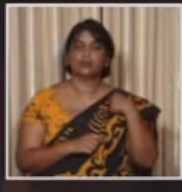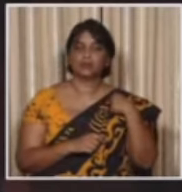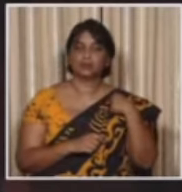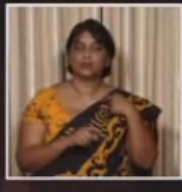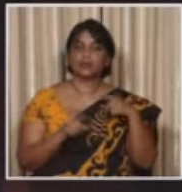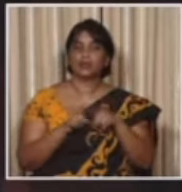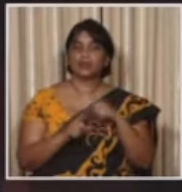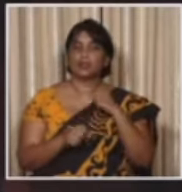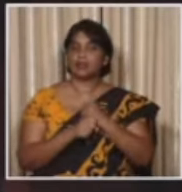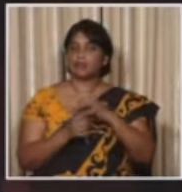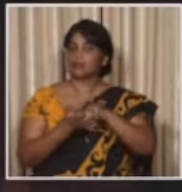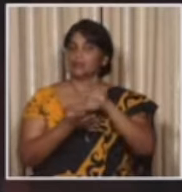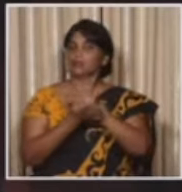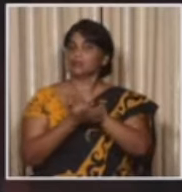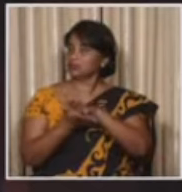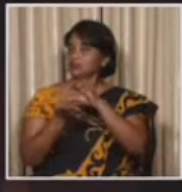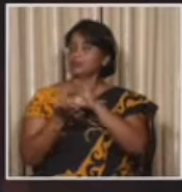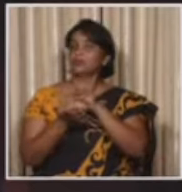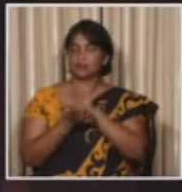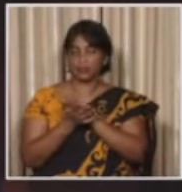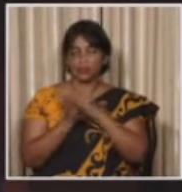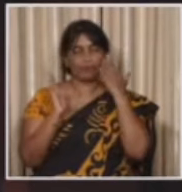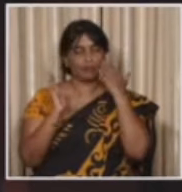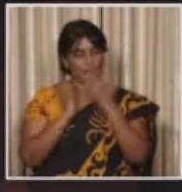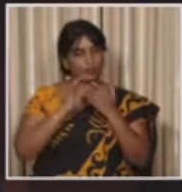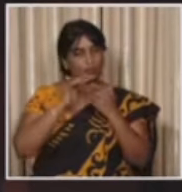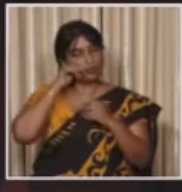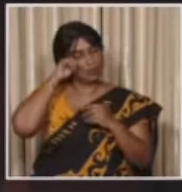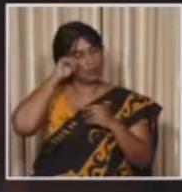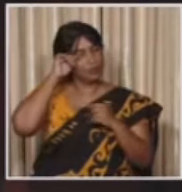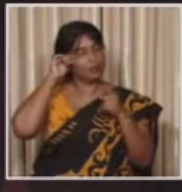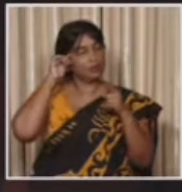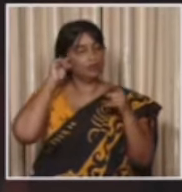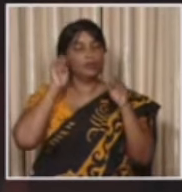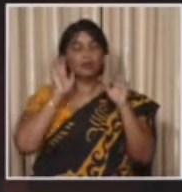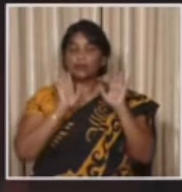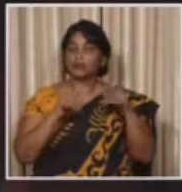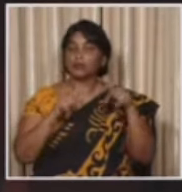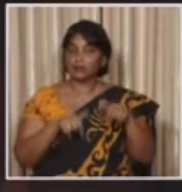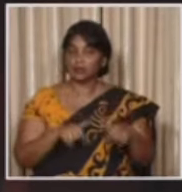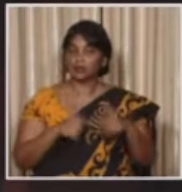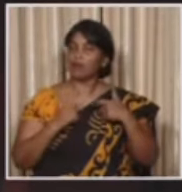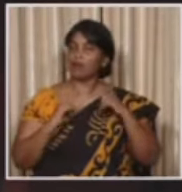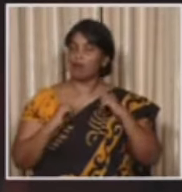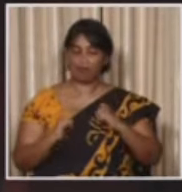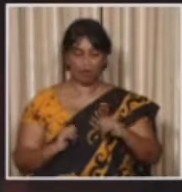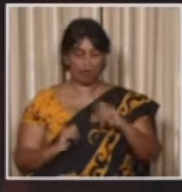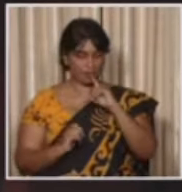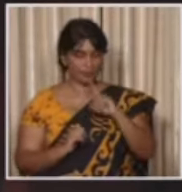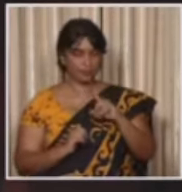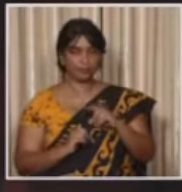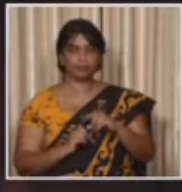සහ රජයේ තීන්දු තීරණ කරන කරුණු කාරණා. නමුත් අද අපි ආඩම්බරෙන් කියන්නට ඕන,